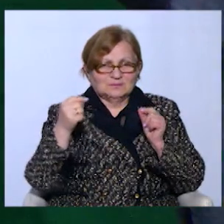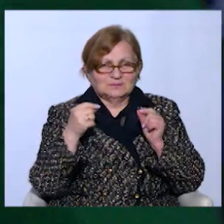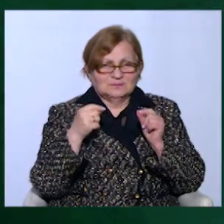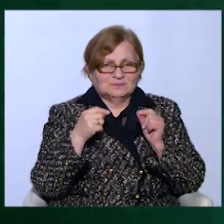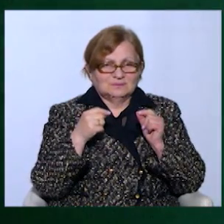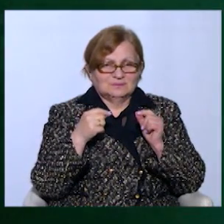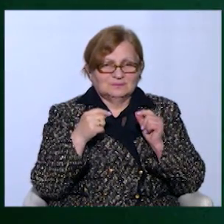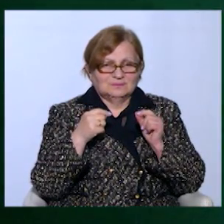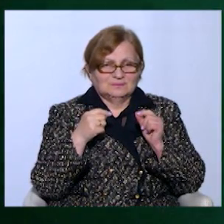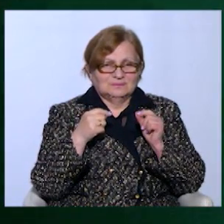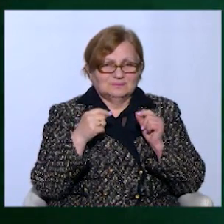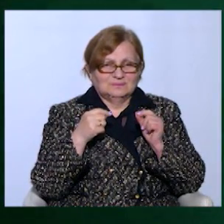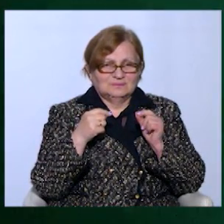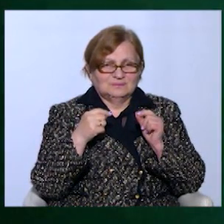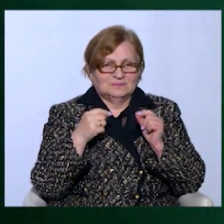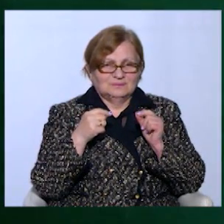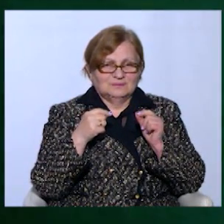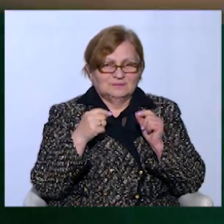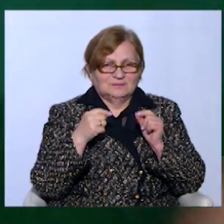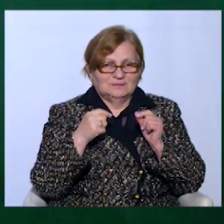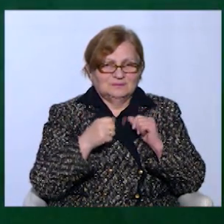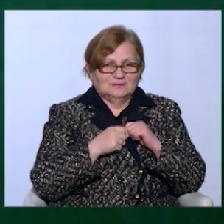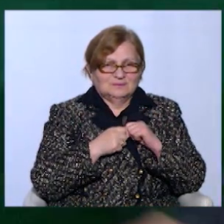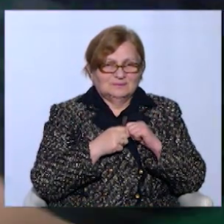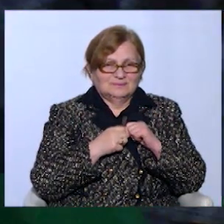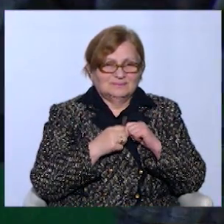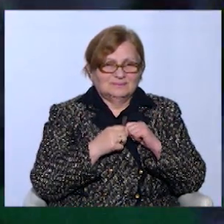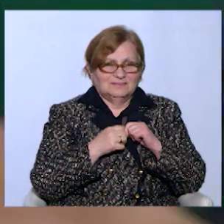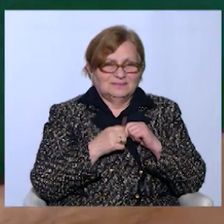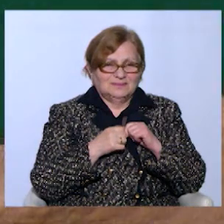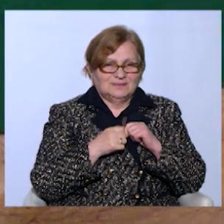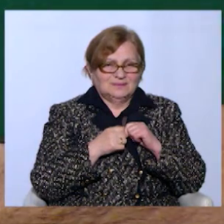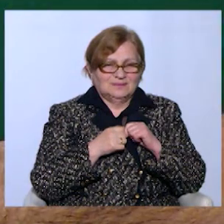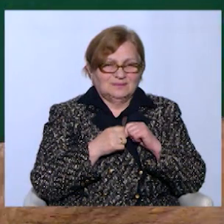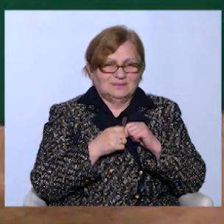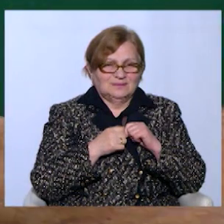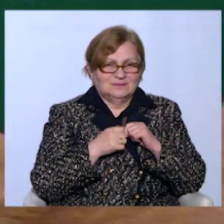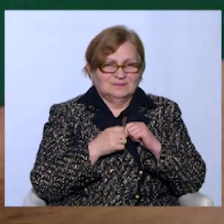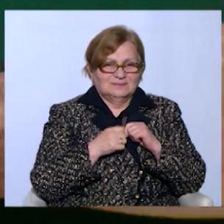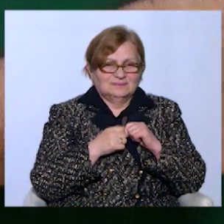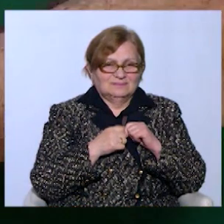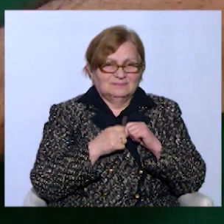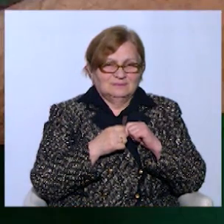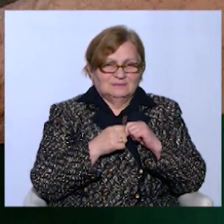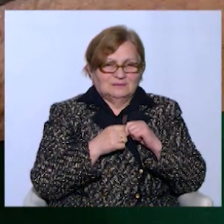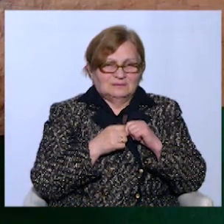ასე და